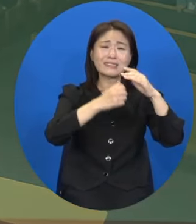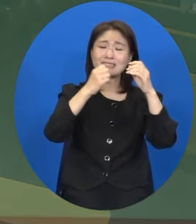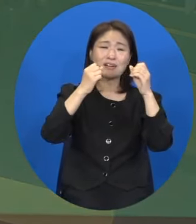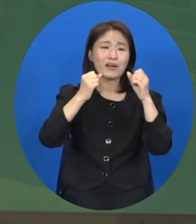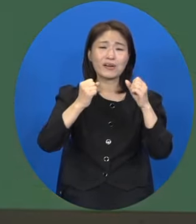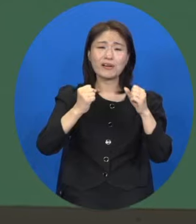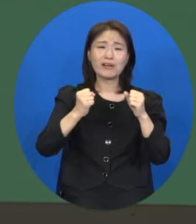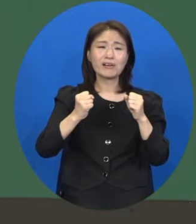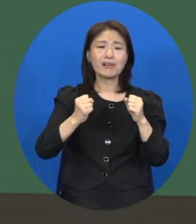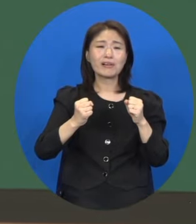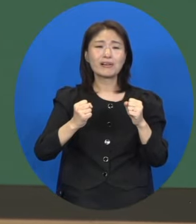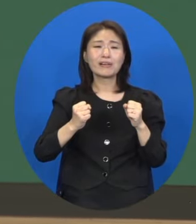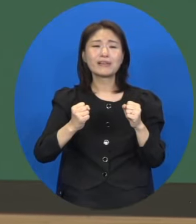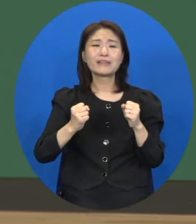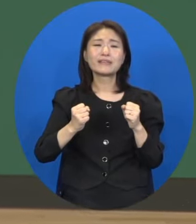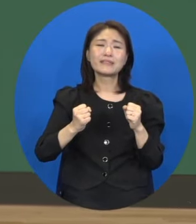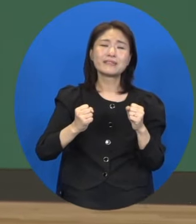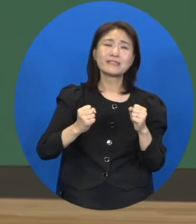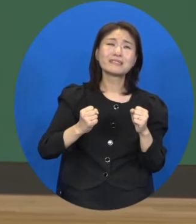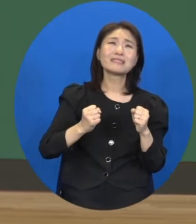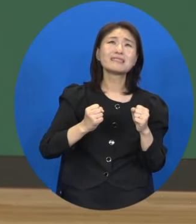거하는